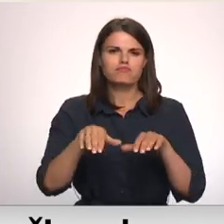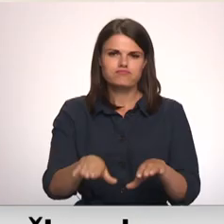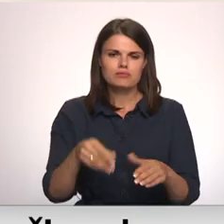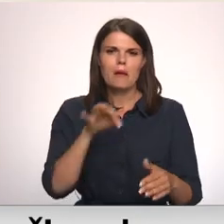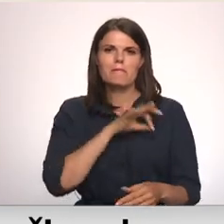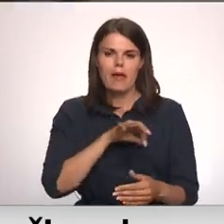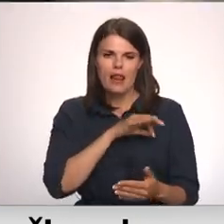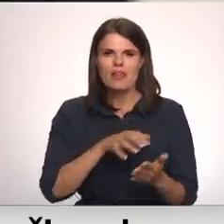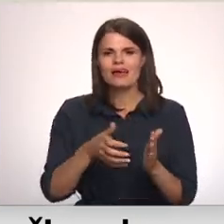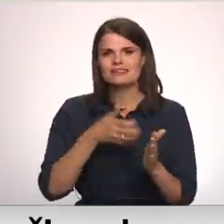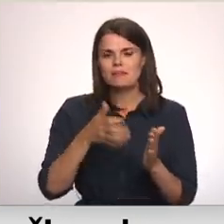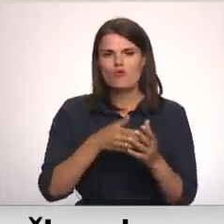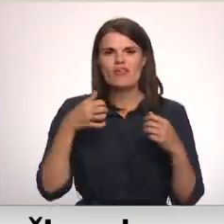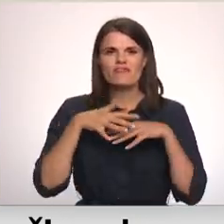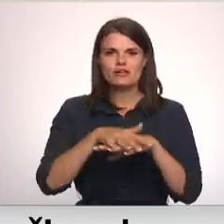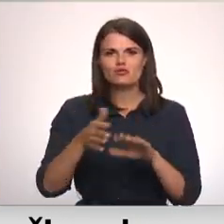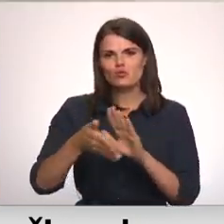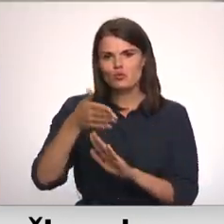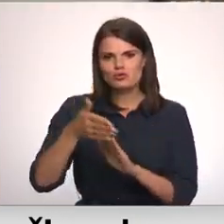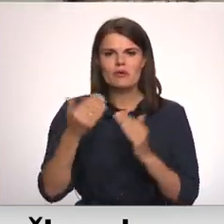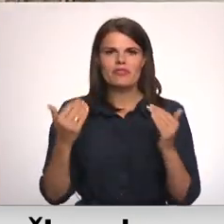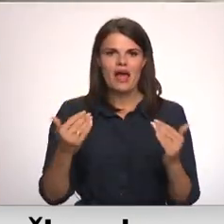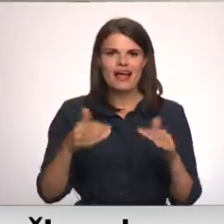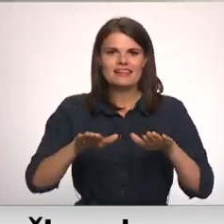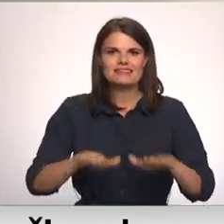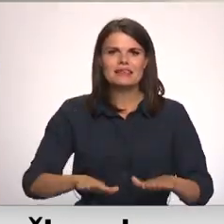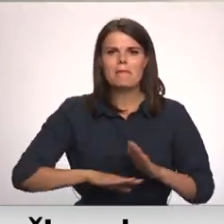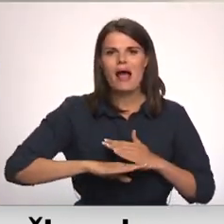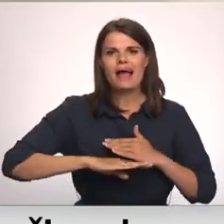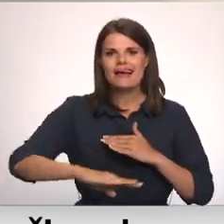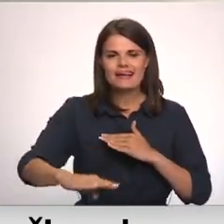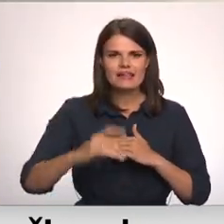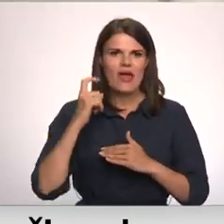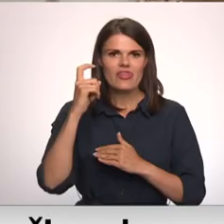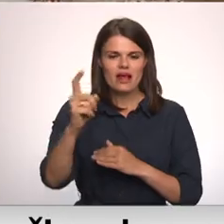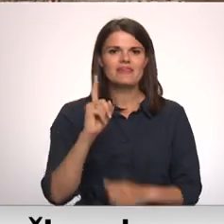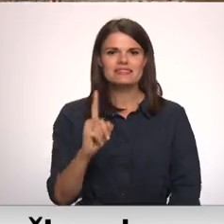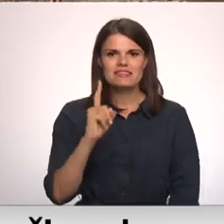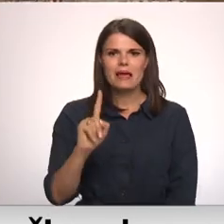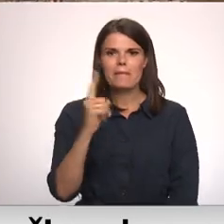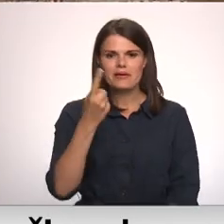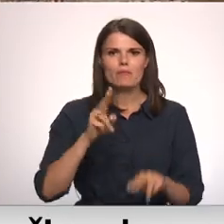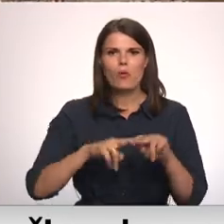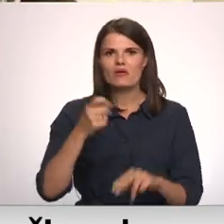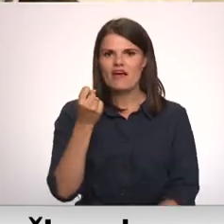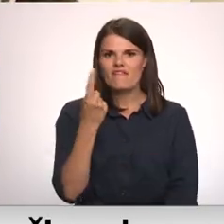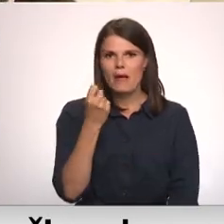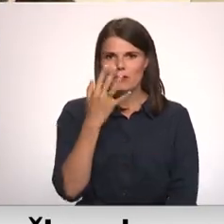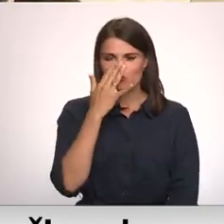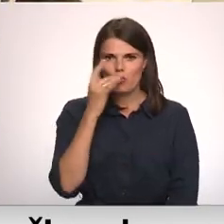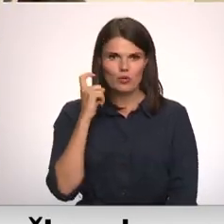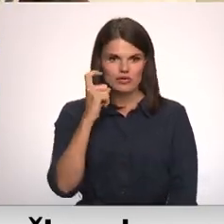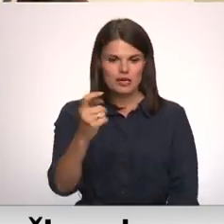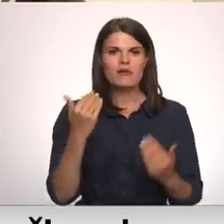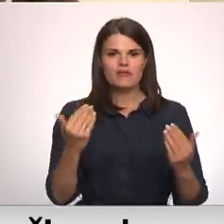uzlabošanai. Pašlaik zemās grīdas tramvai var kursēt tikai pa divām tramvai līnijām – 1. Un 11. Maršrutā. Darbi sākti, lai zemās grīdas